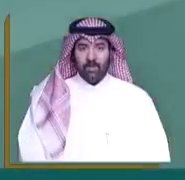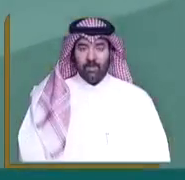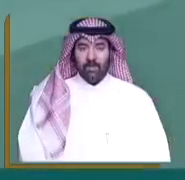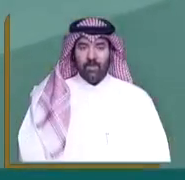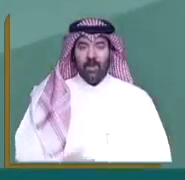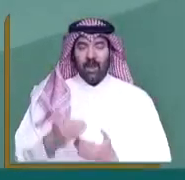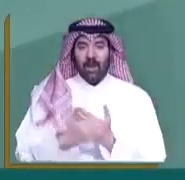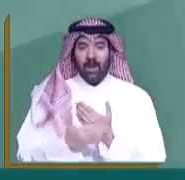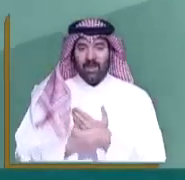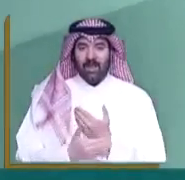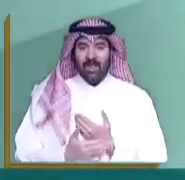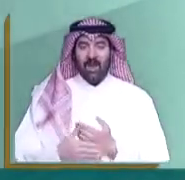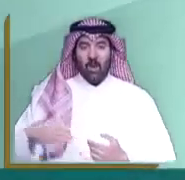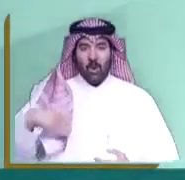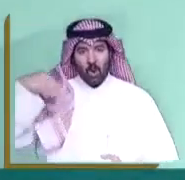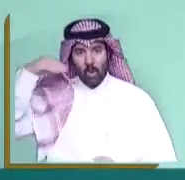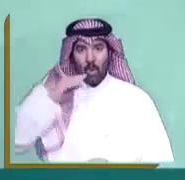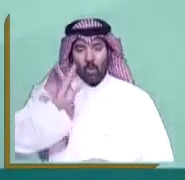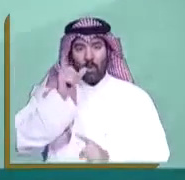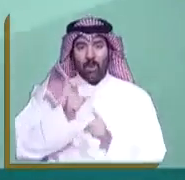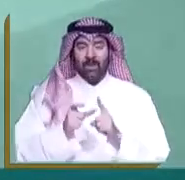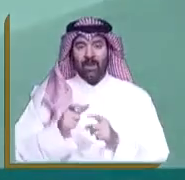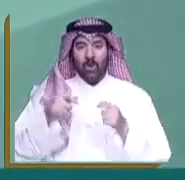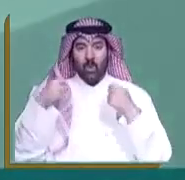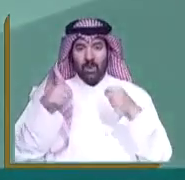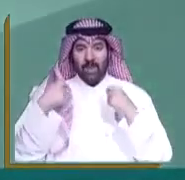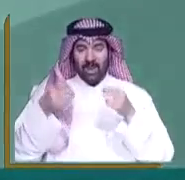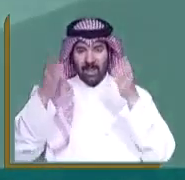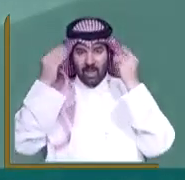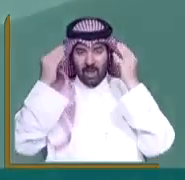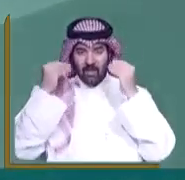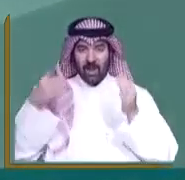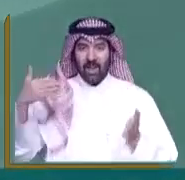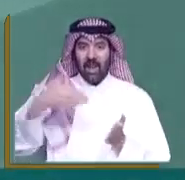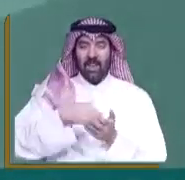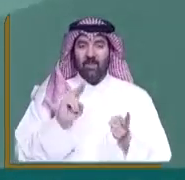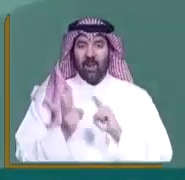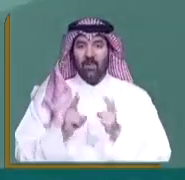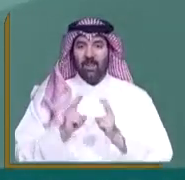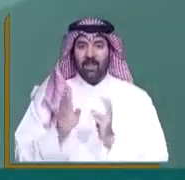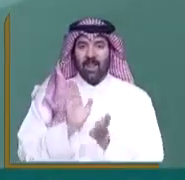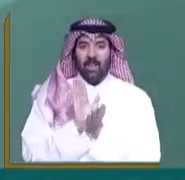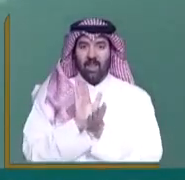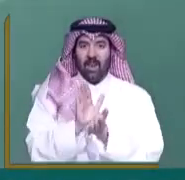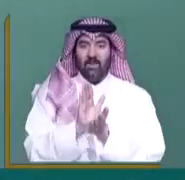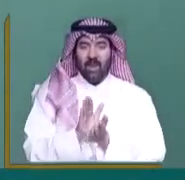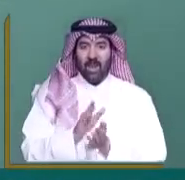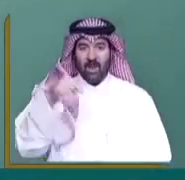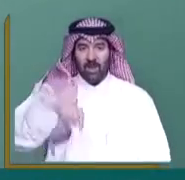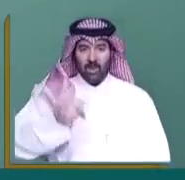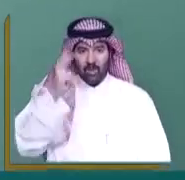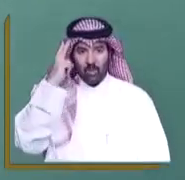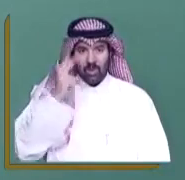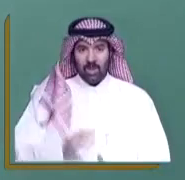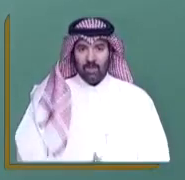تحت رعاية سمو ولي العهد وزارة الثقافة تنظم الحفل الختامي للجوائز الثقافية الوطنية.